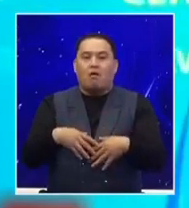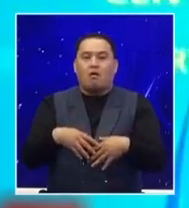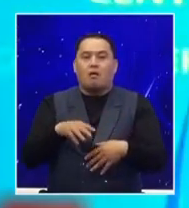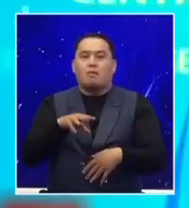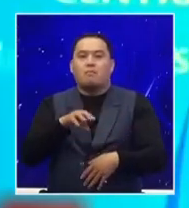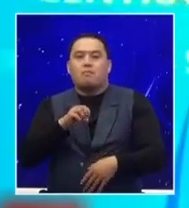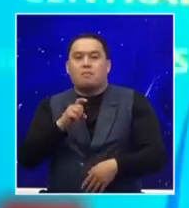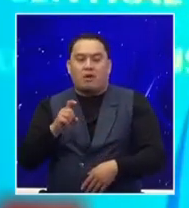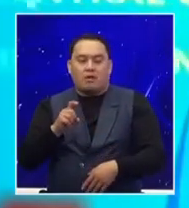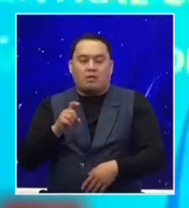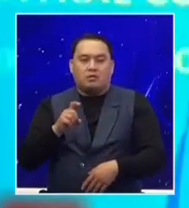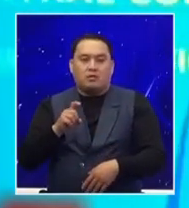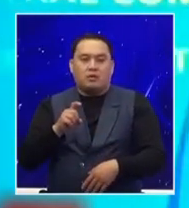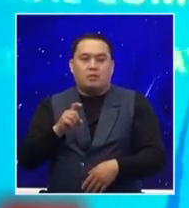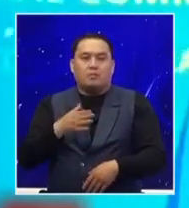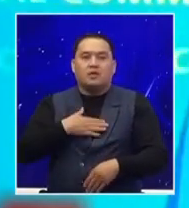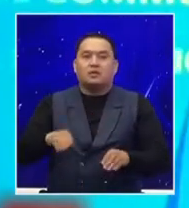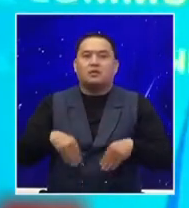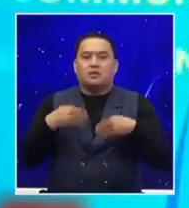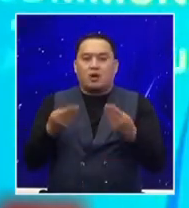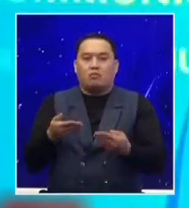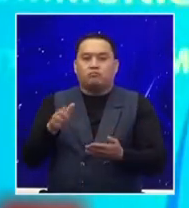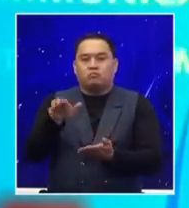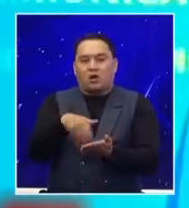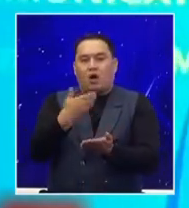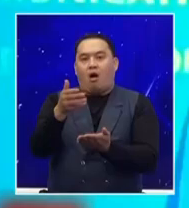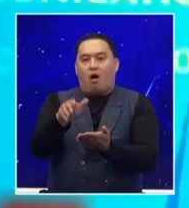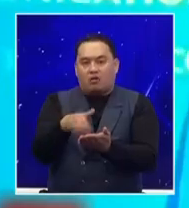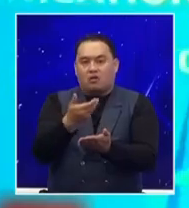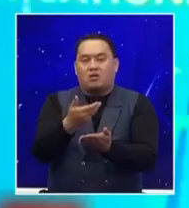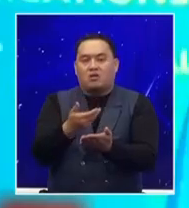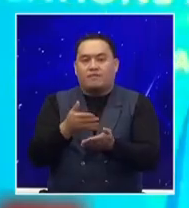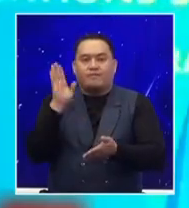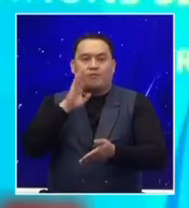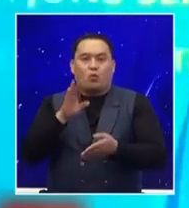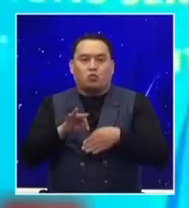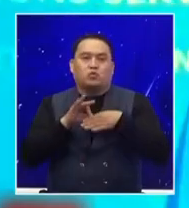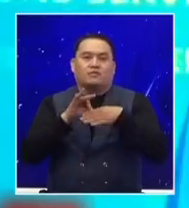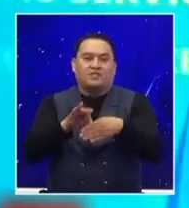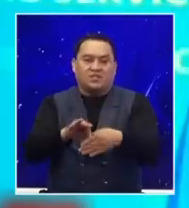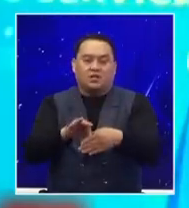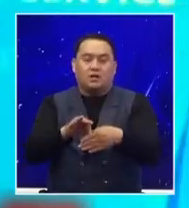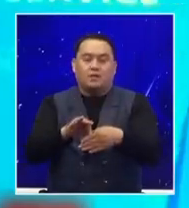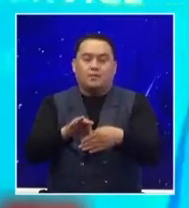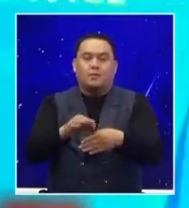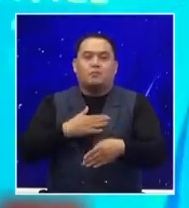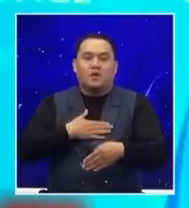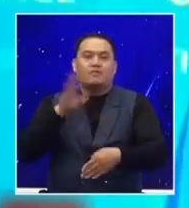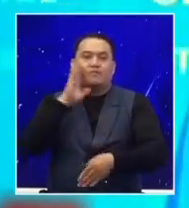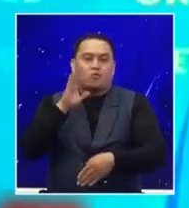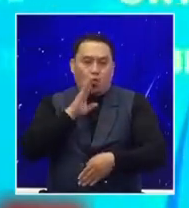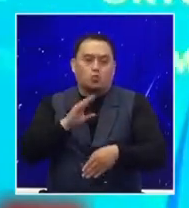помогали давали экскаваторы, чтобы прорыть траншеи, подвести туда воду и оттуда, чтобы воду можно